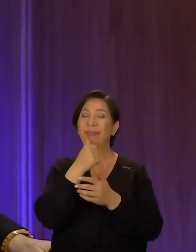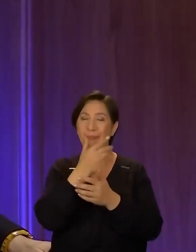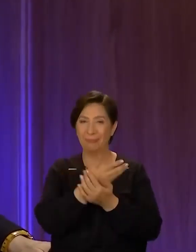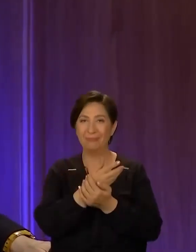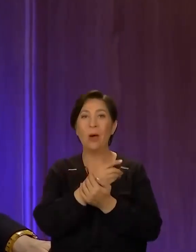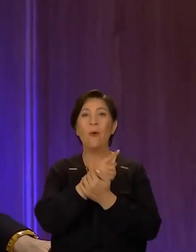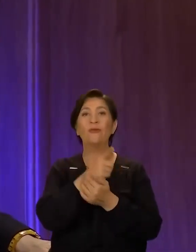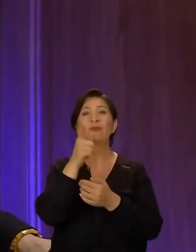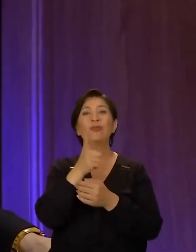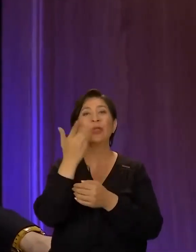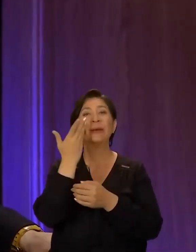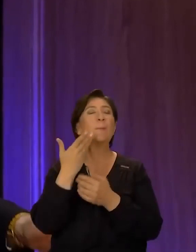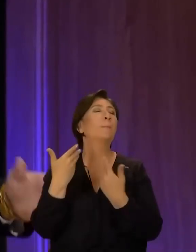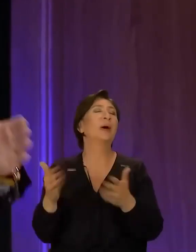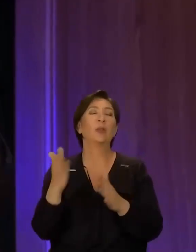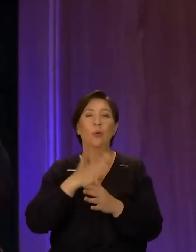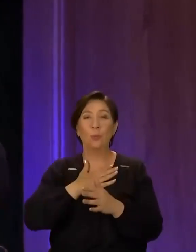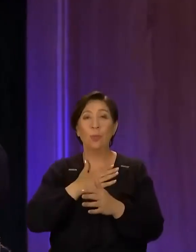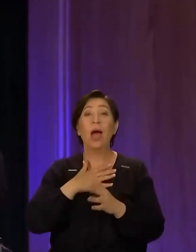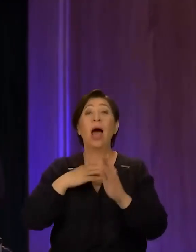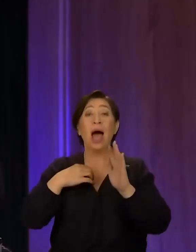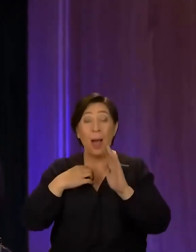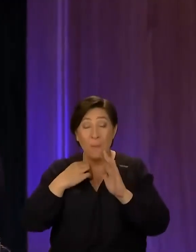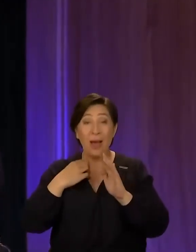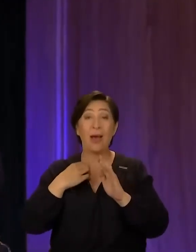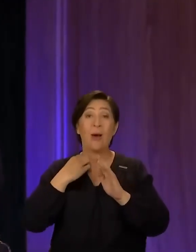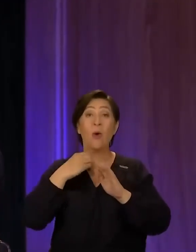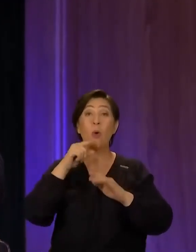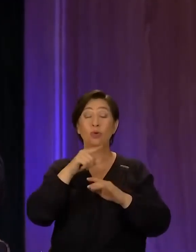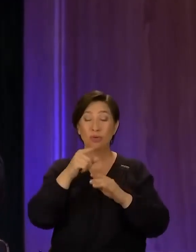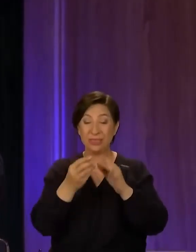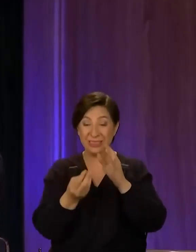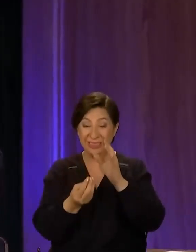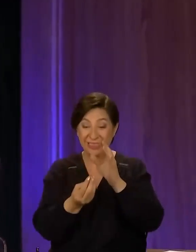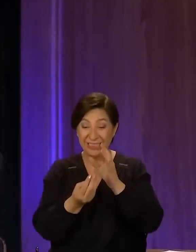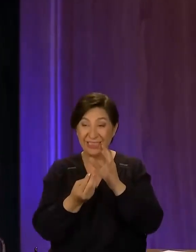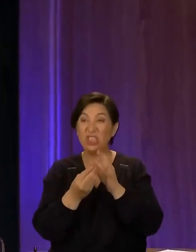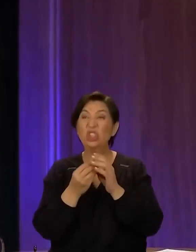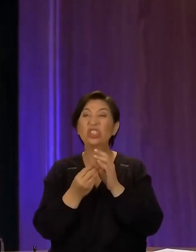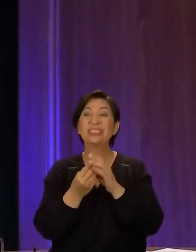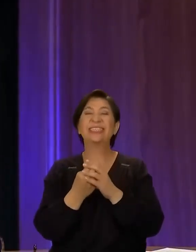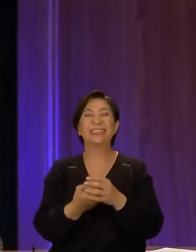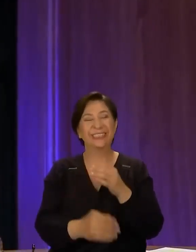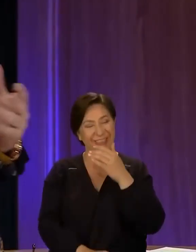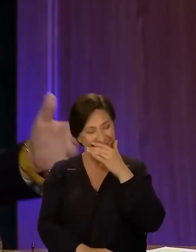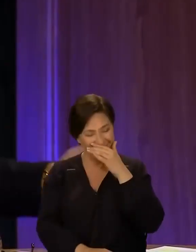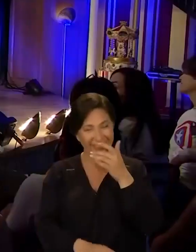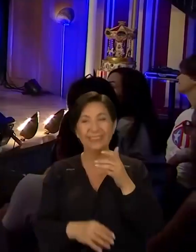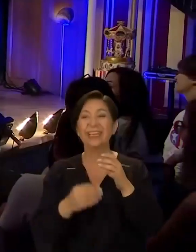adam. Onun videolarını izlemeye de bayılıyorum. Fakat onun ortaya çıkmasından sonra